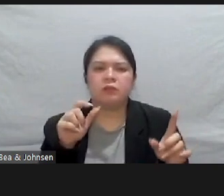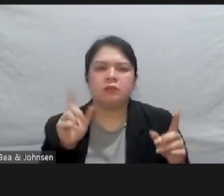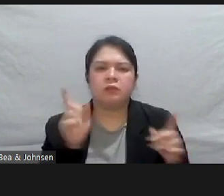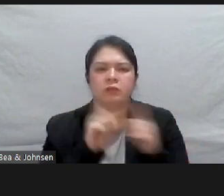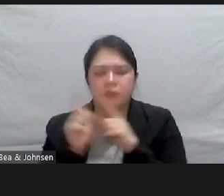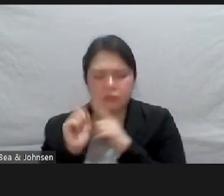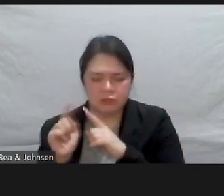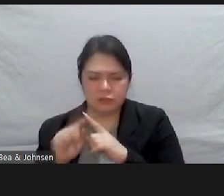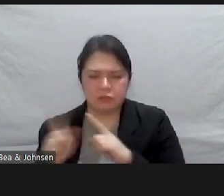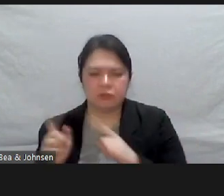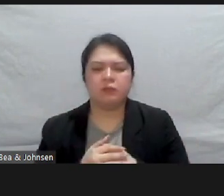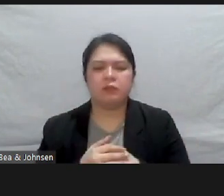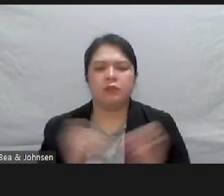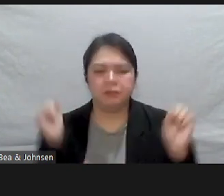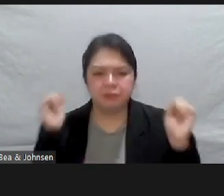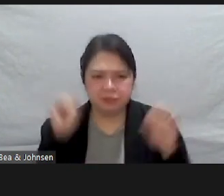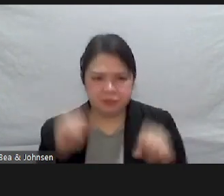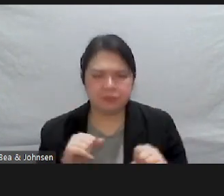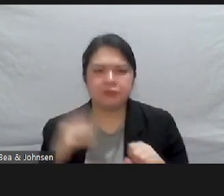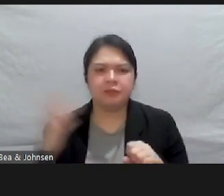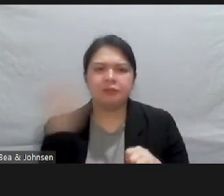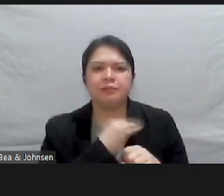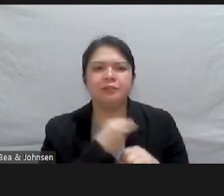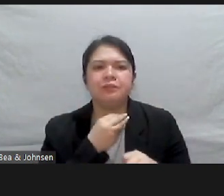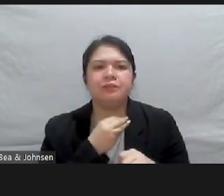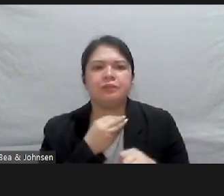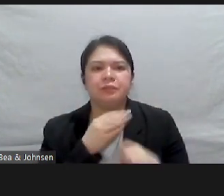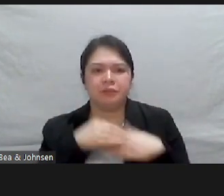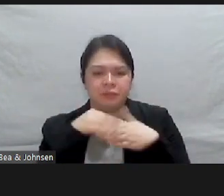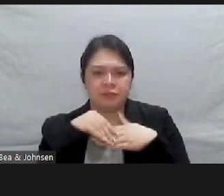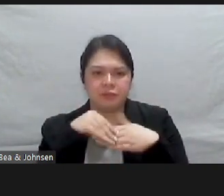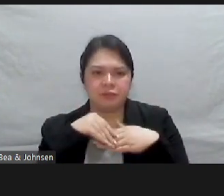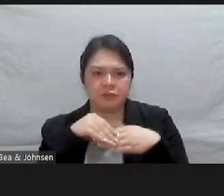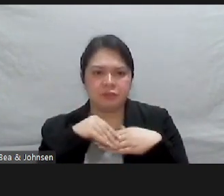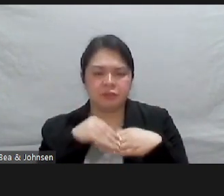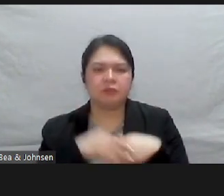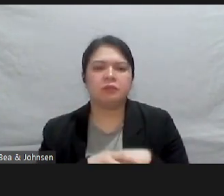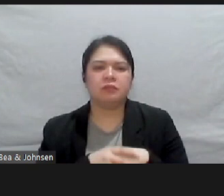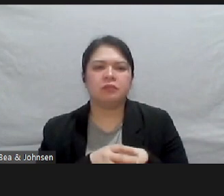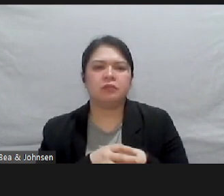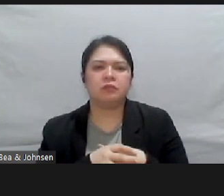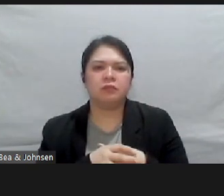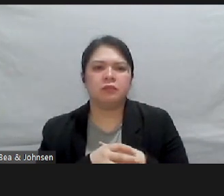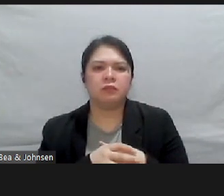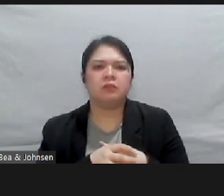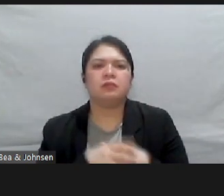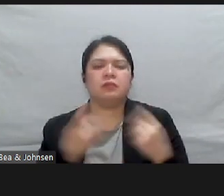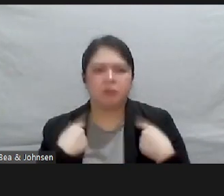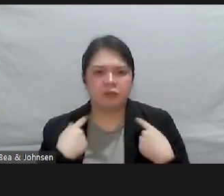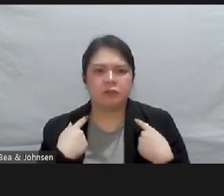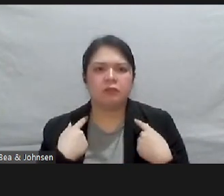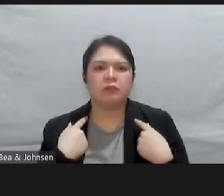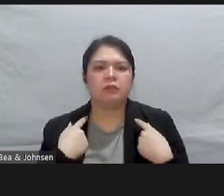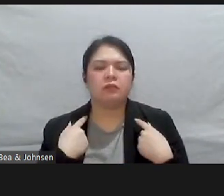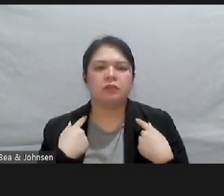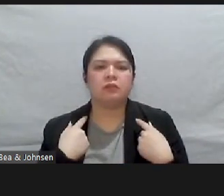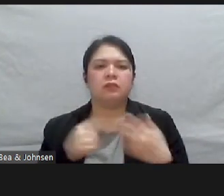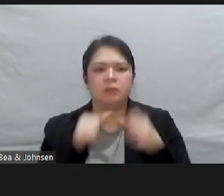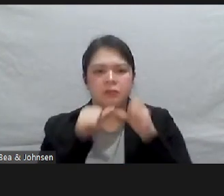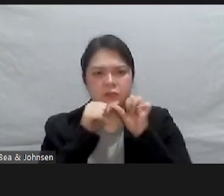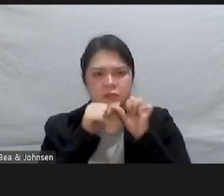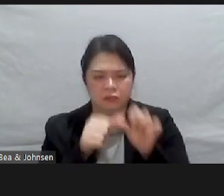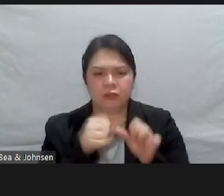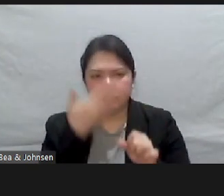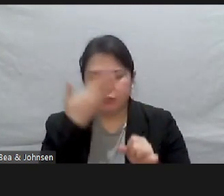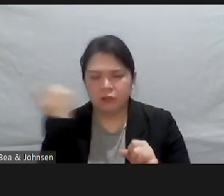meron siyang possible na mas gumanda, no, mas magiging flexible. At meron ding possibility na tuluyang makalimutan